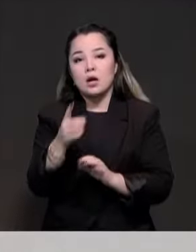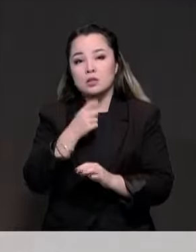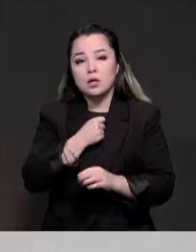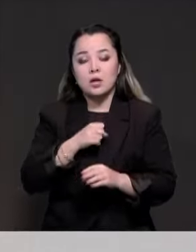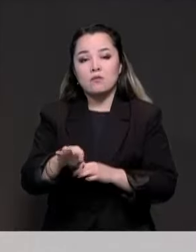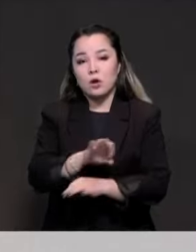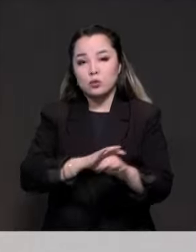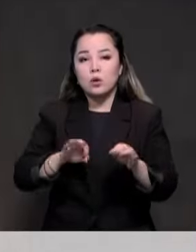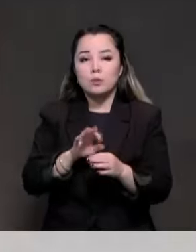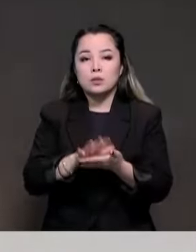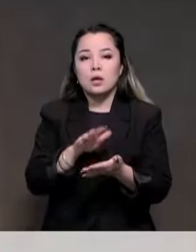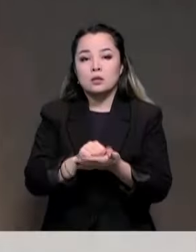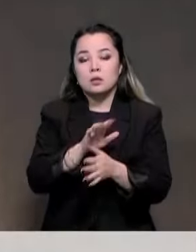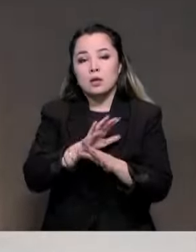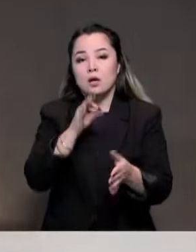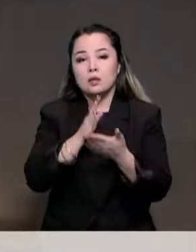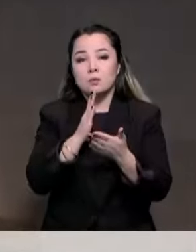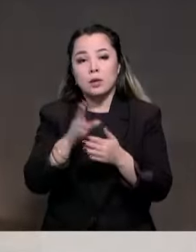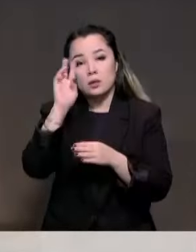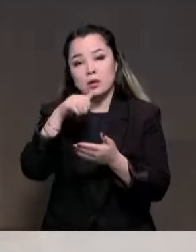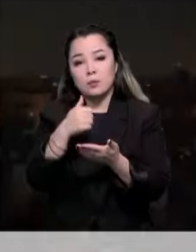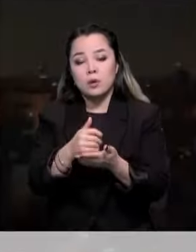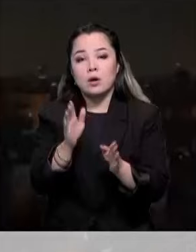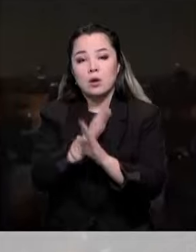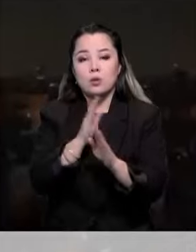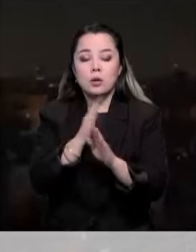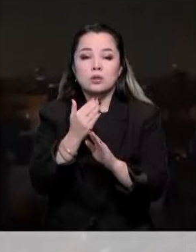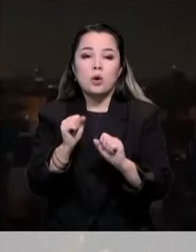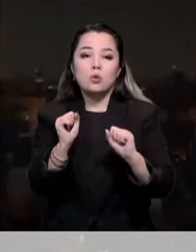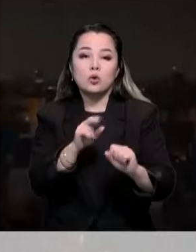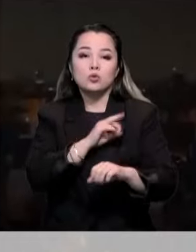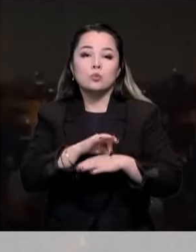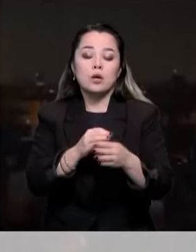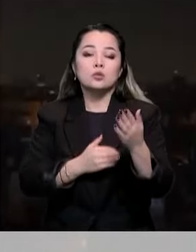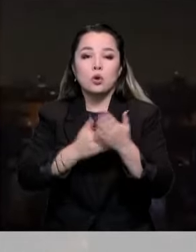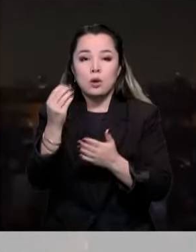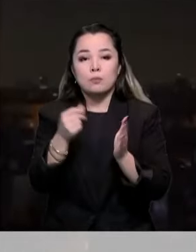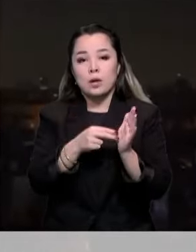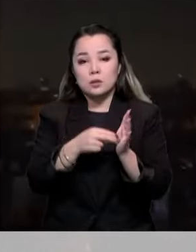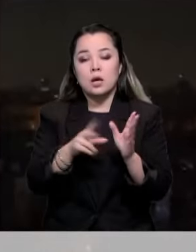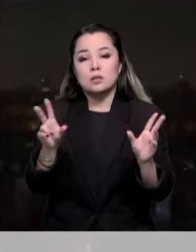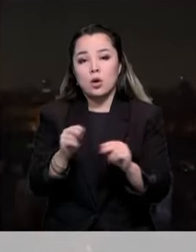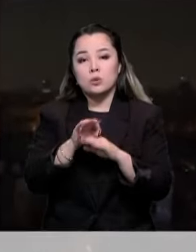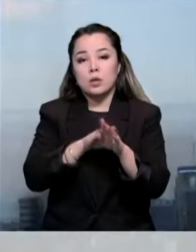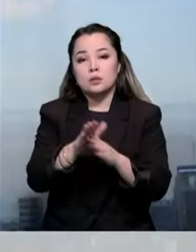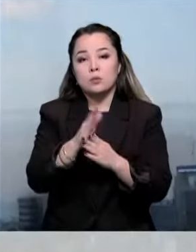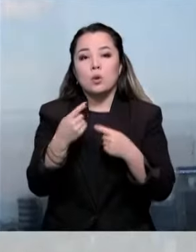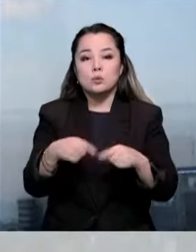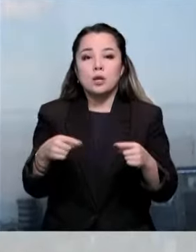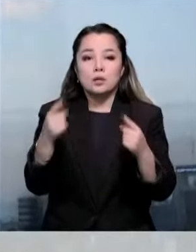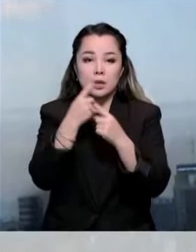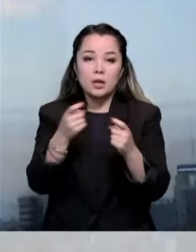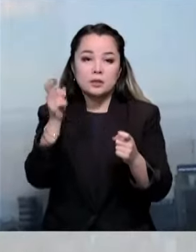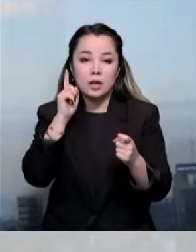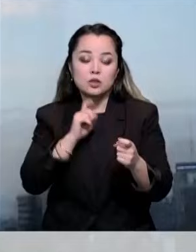infrakurlumga aytarlıktay zaqım kelmeген. Erbiyligi әуе қорғанысының жұмысын жоғар бағалап, оны сәт деп атады. Өз кезегінде